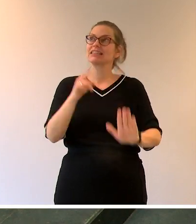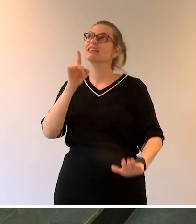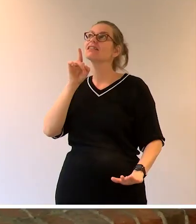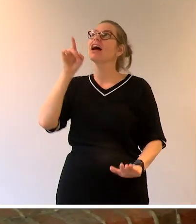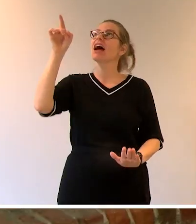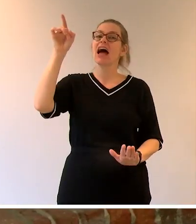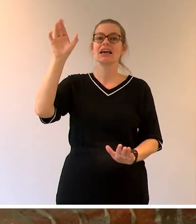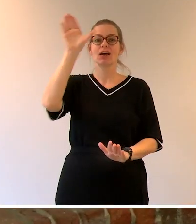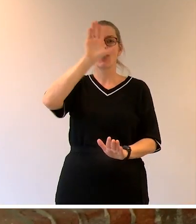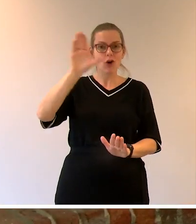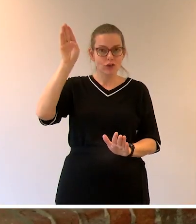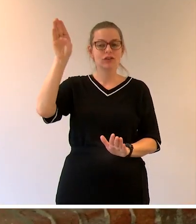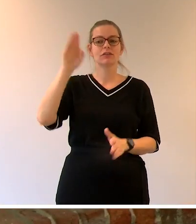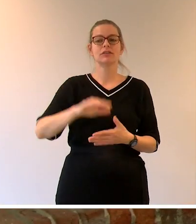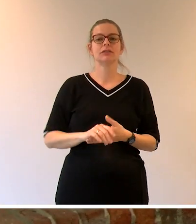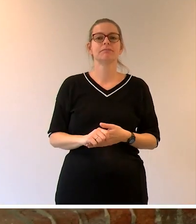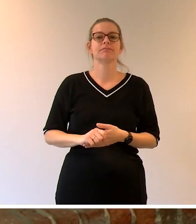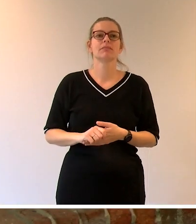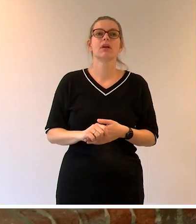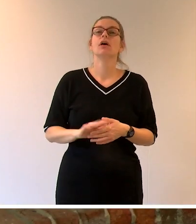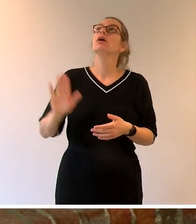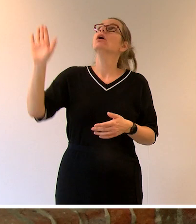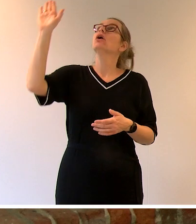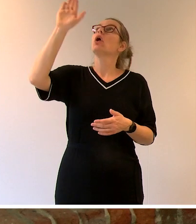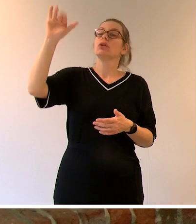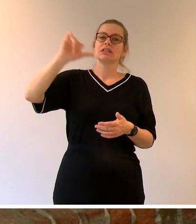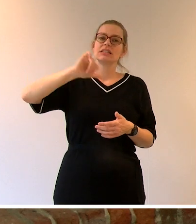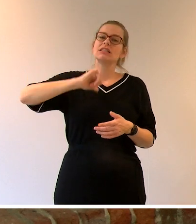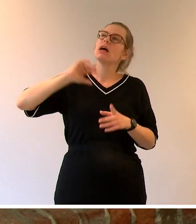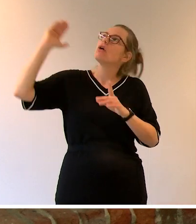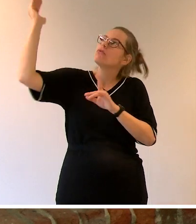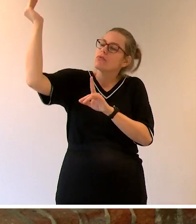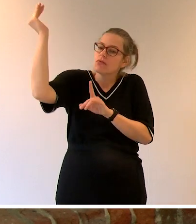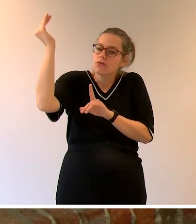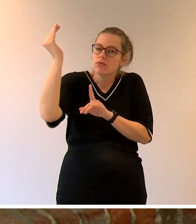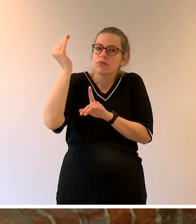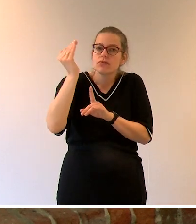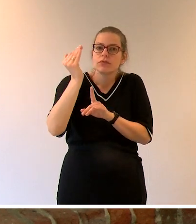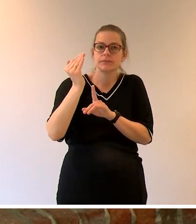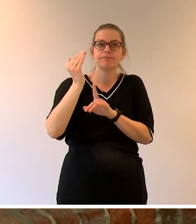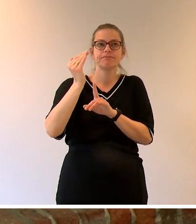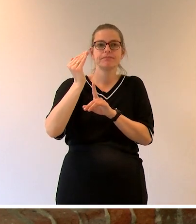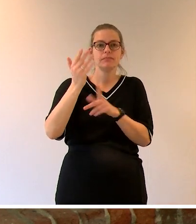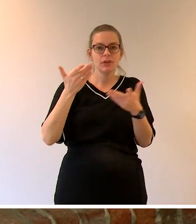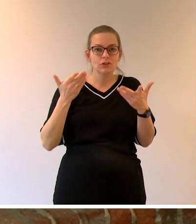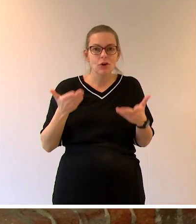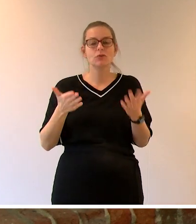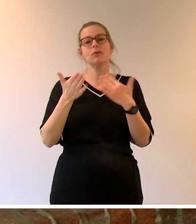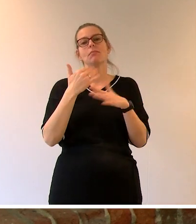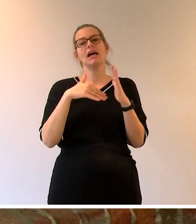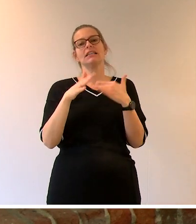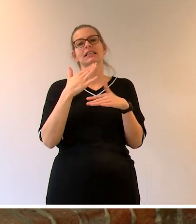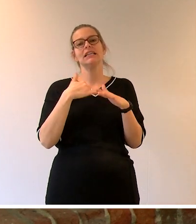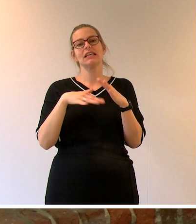Hij God is. God zelf komt dichterbij en brengt op zo'n manier